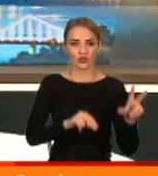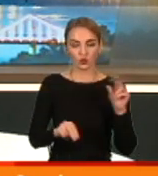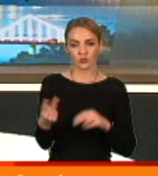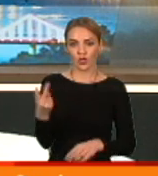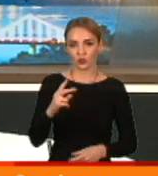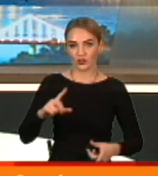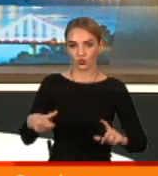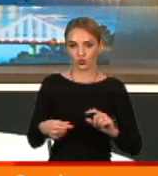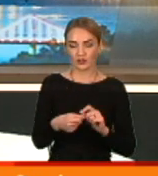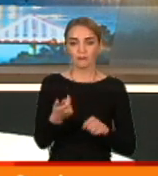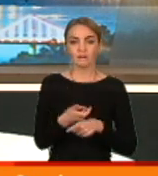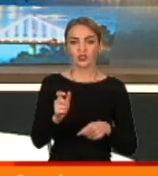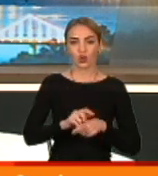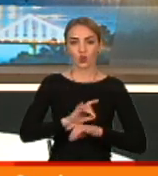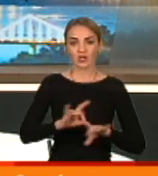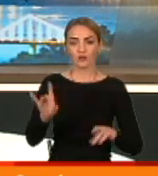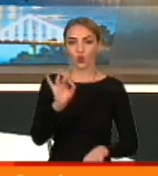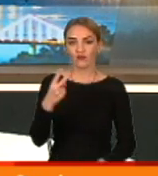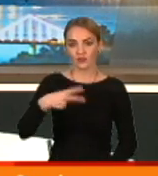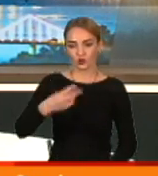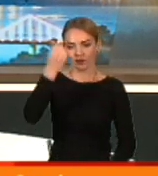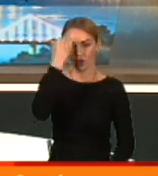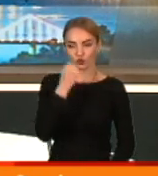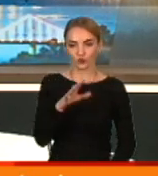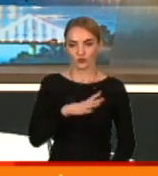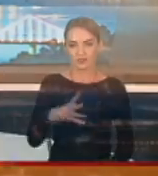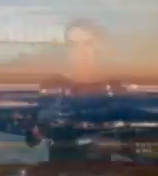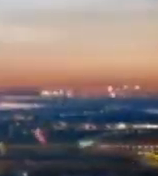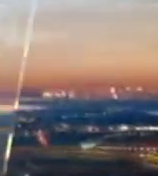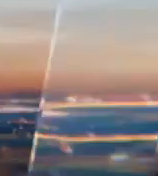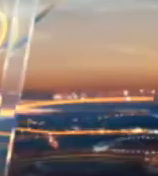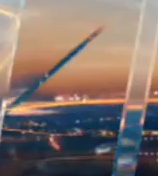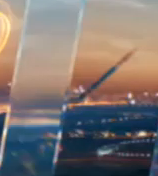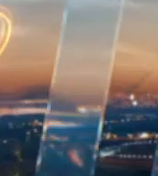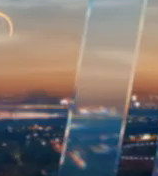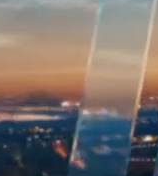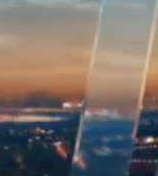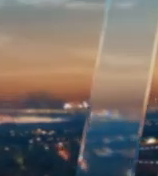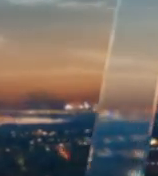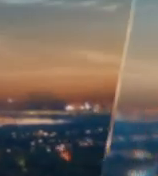другий тур. Більше розкажемо вже о 22-й. Дякую, що ви були з нами. До зустрічі.